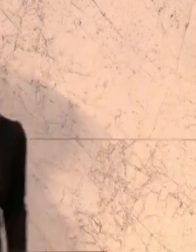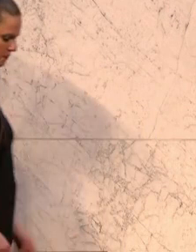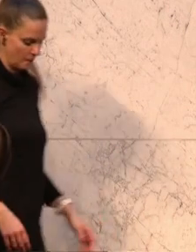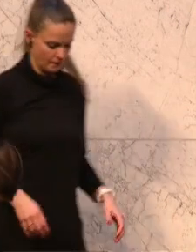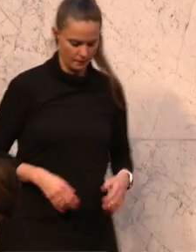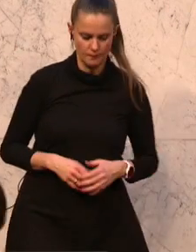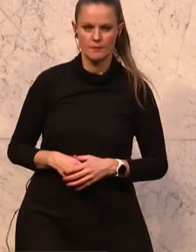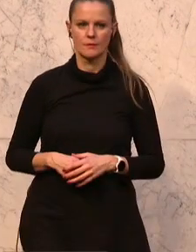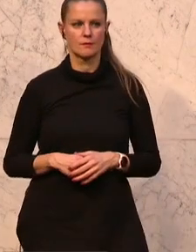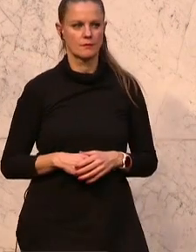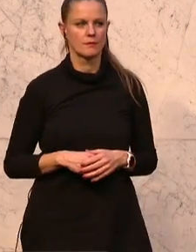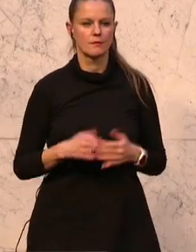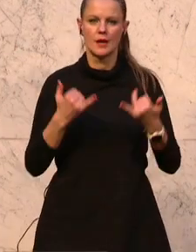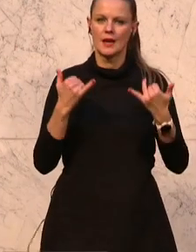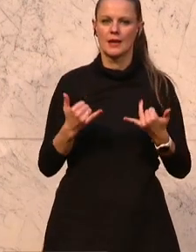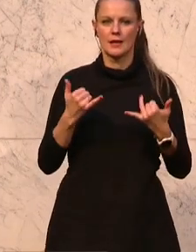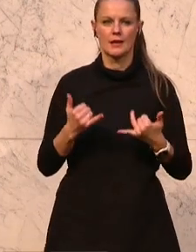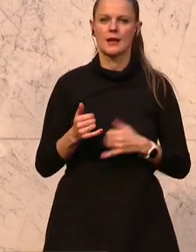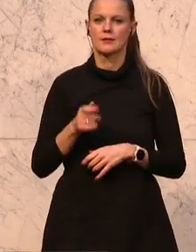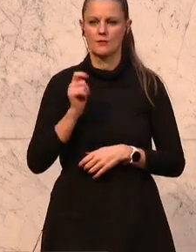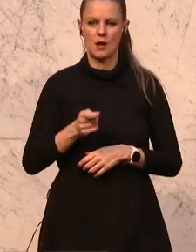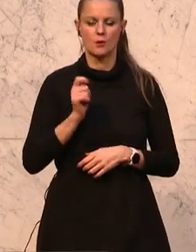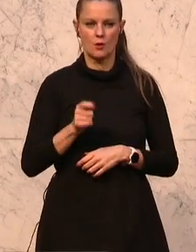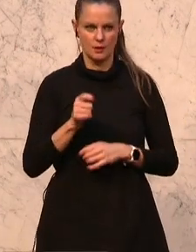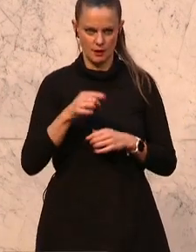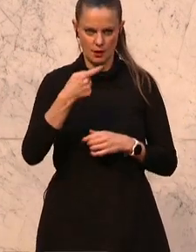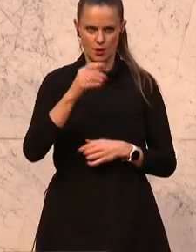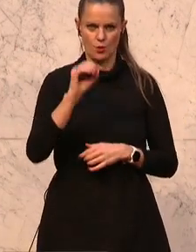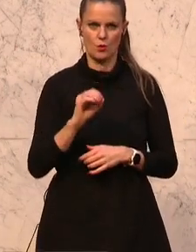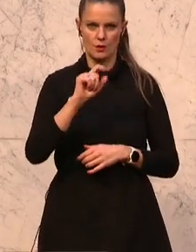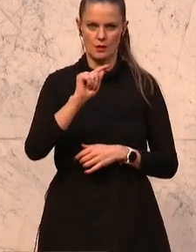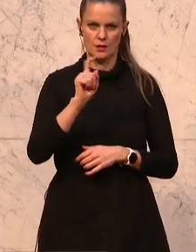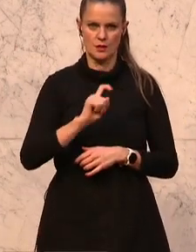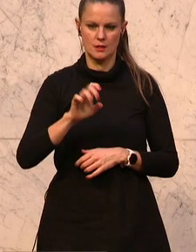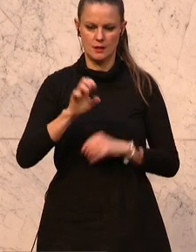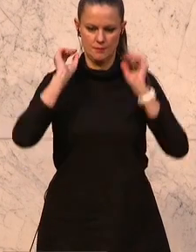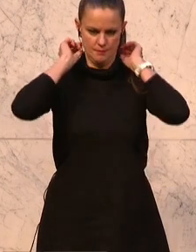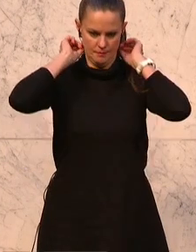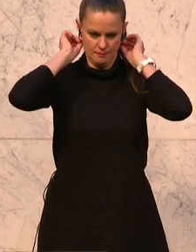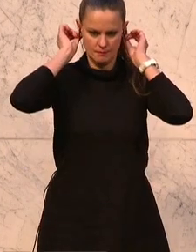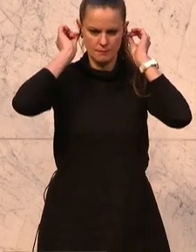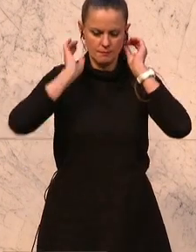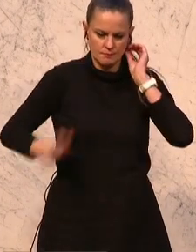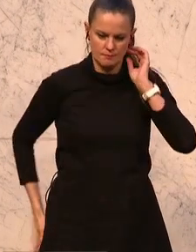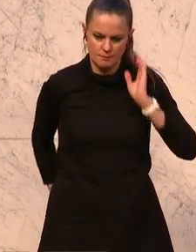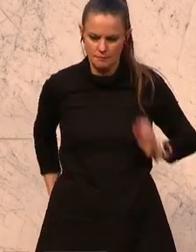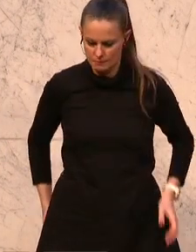Der Ausbau der Netze komme zu kurz, kritisiert Axel Kassecker, der Sprecher für Wirtschaft und Energie von der FPÖ.